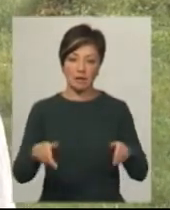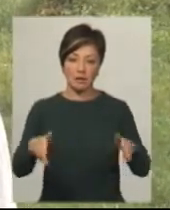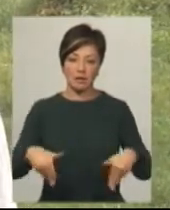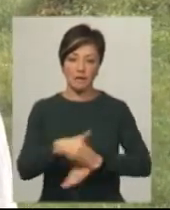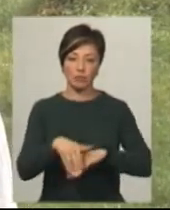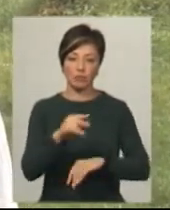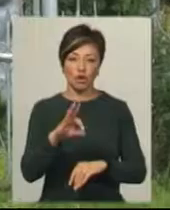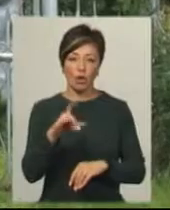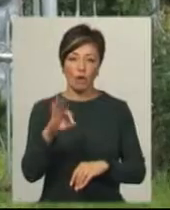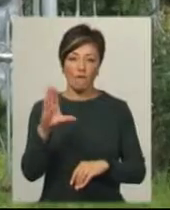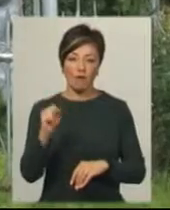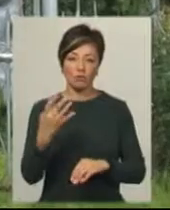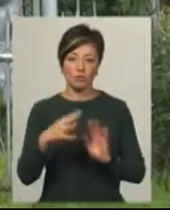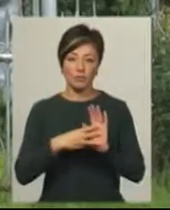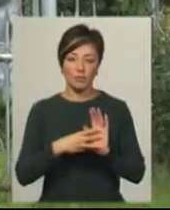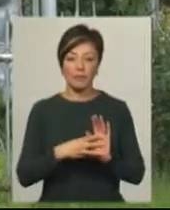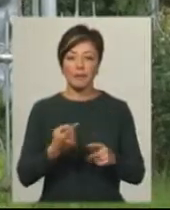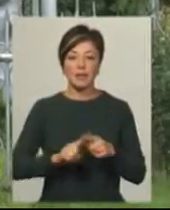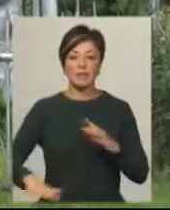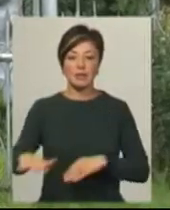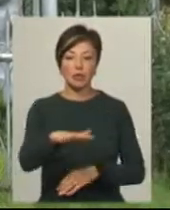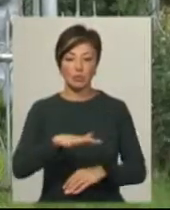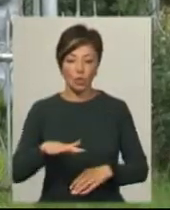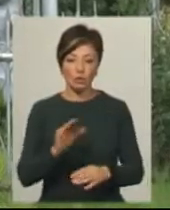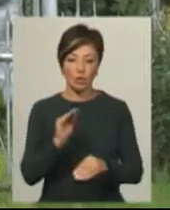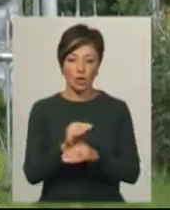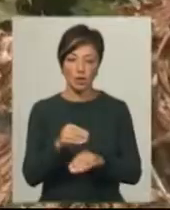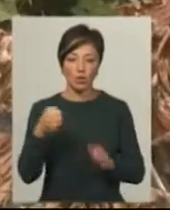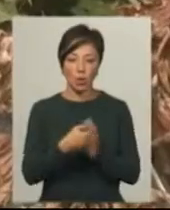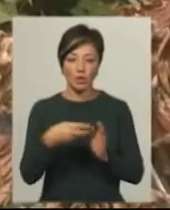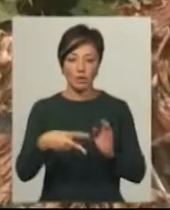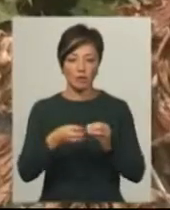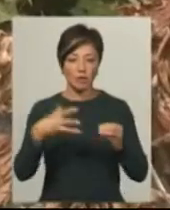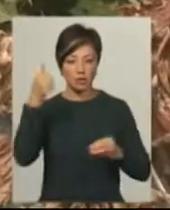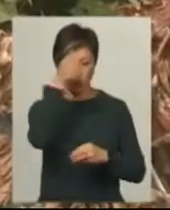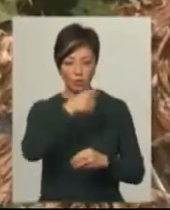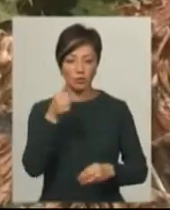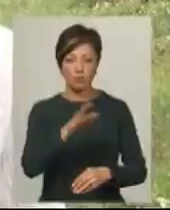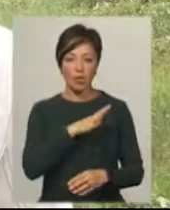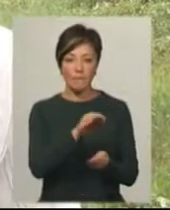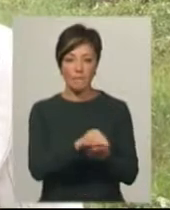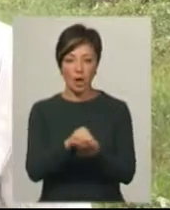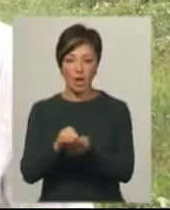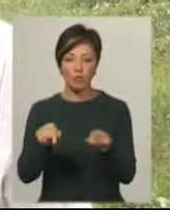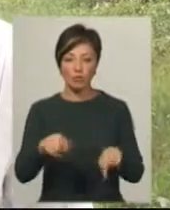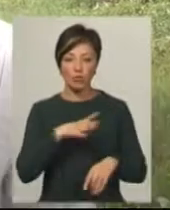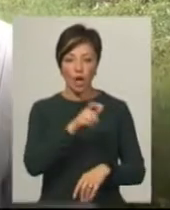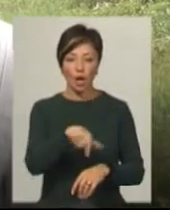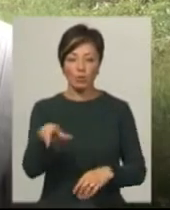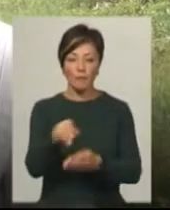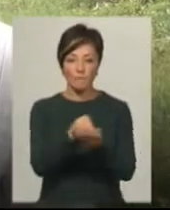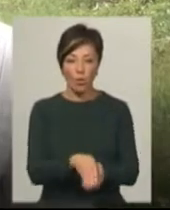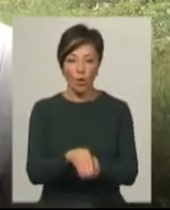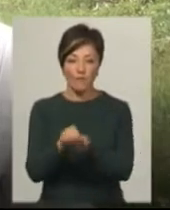вулиця Чехова, 48. На цій території, додає Віталій Підгайчук, до 2015 року знаходились могили. Тут були людські